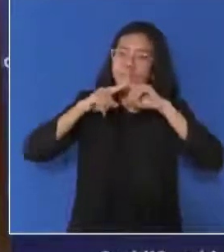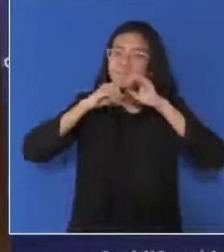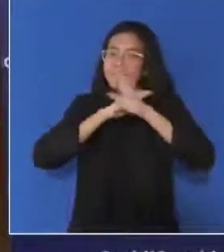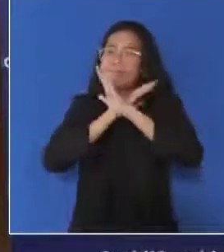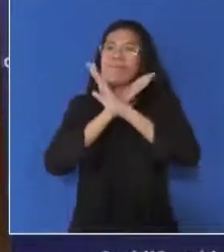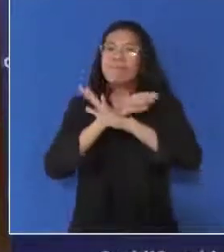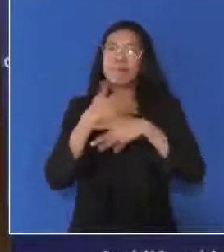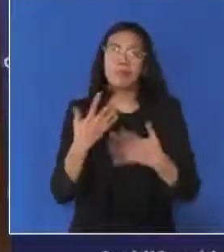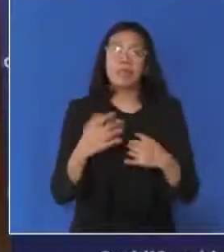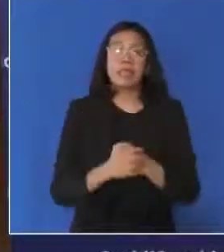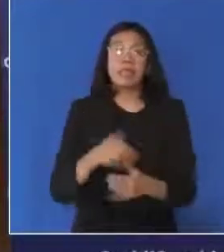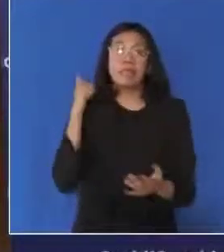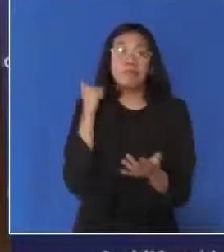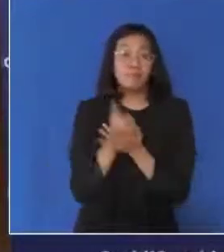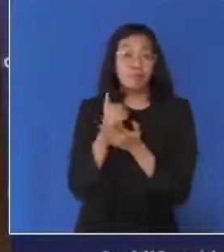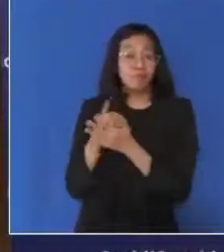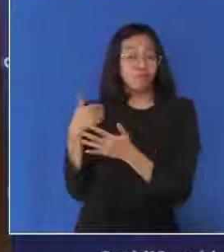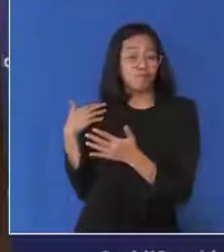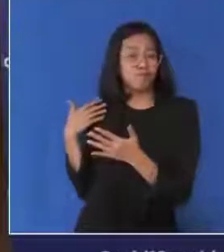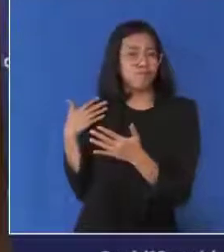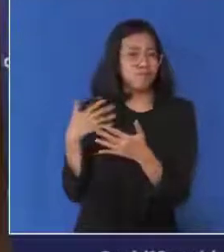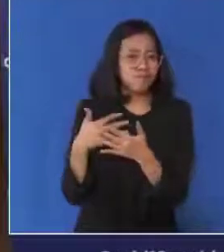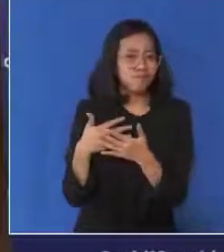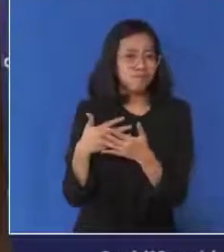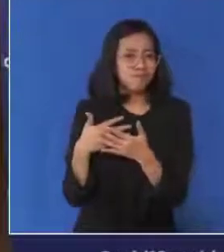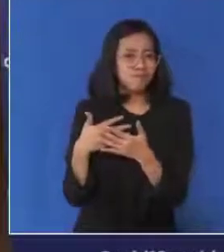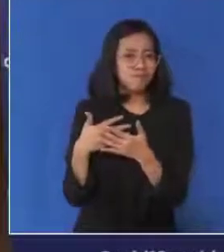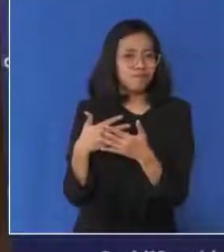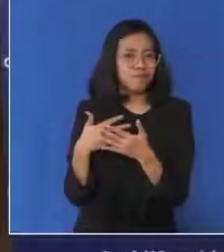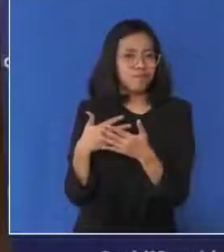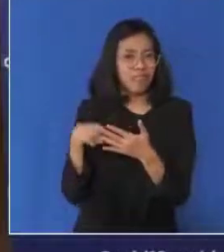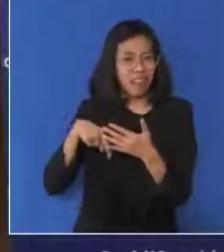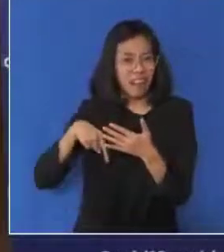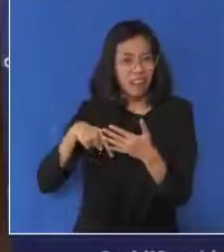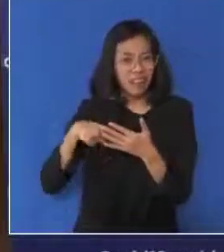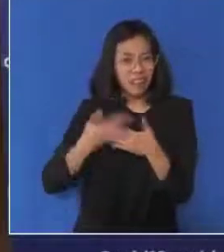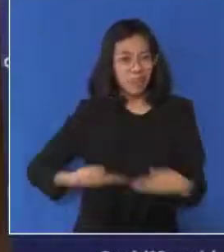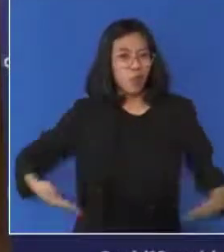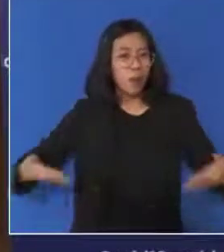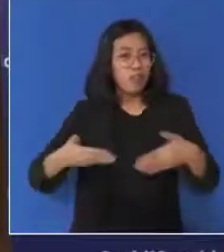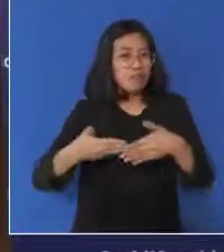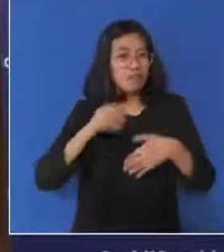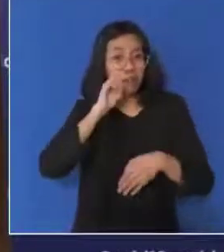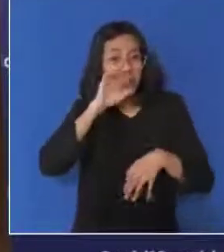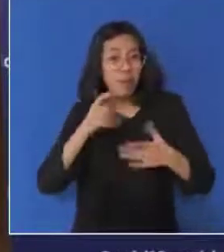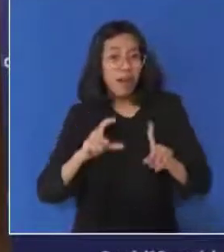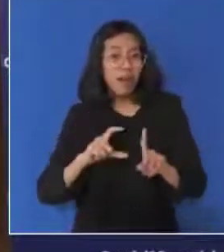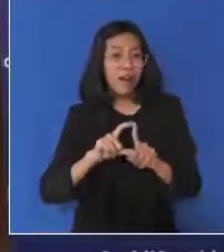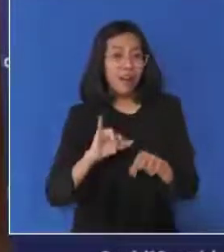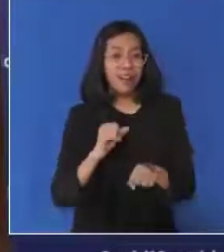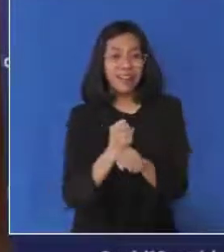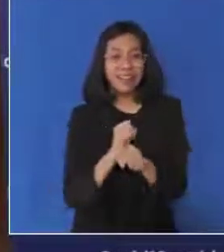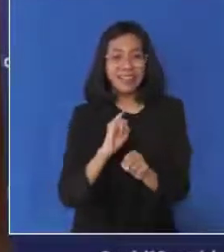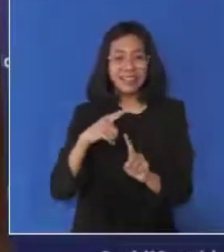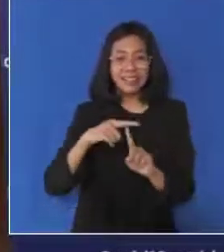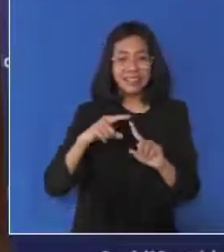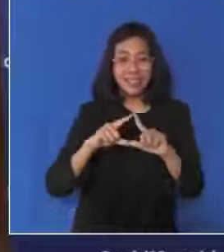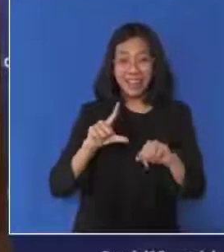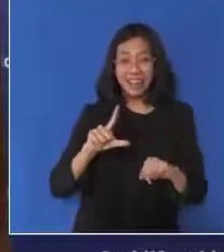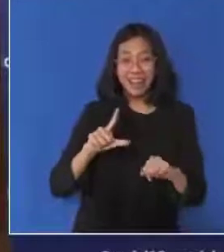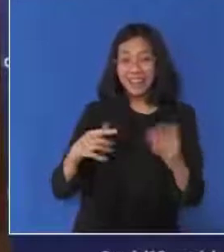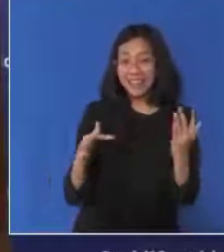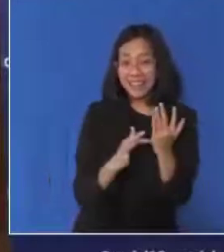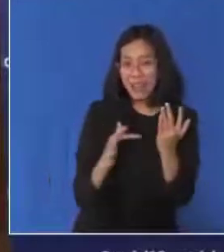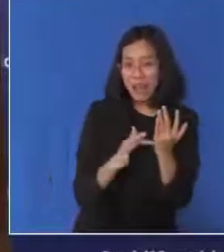jadi memang semenjak kita masuki zaman digital Ini teknologi digital ini kita tahu salah satu fasilitasnya